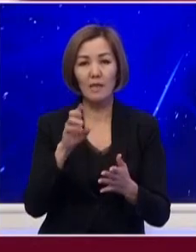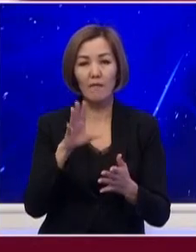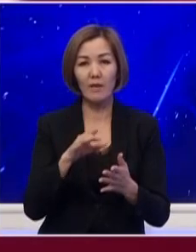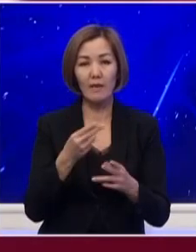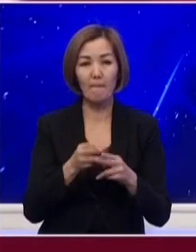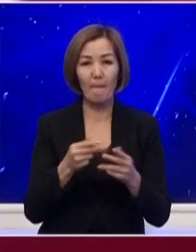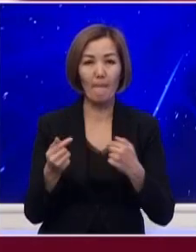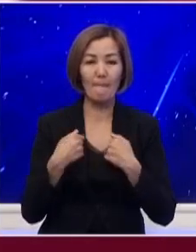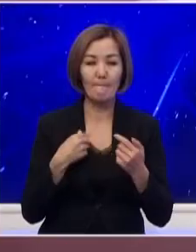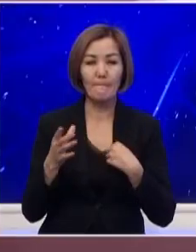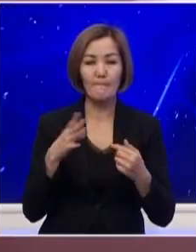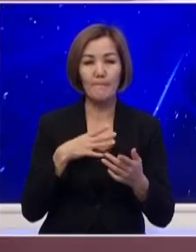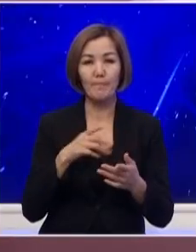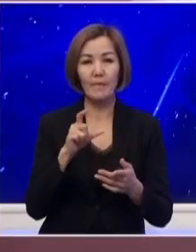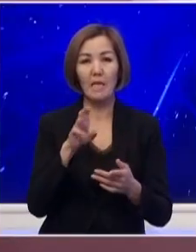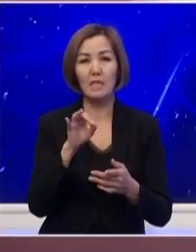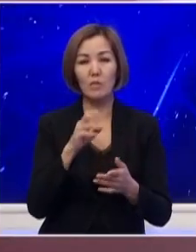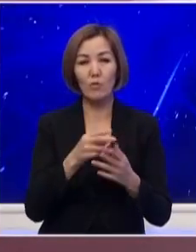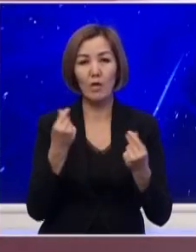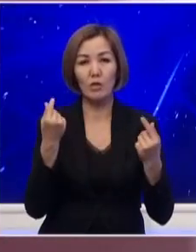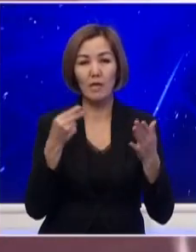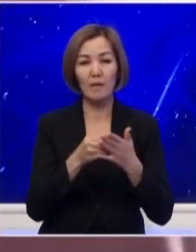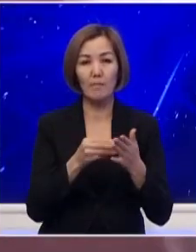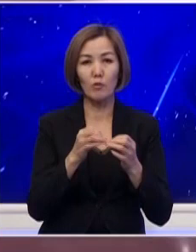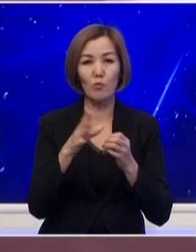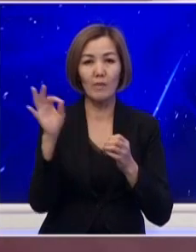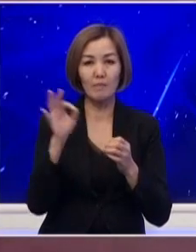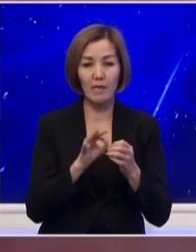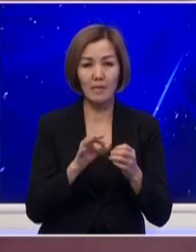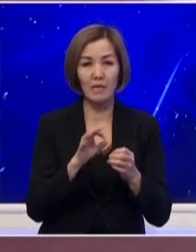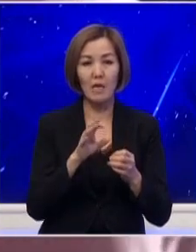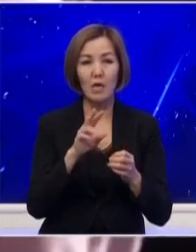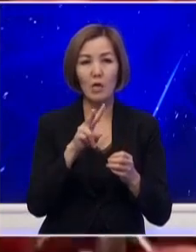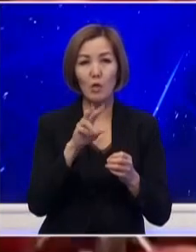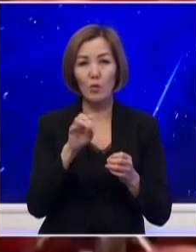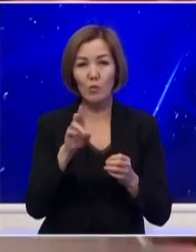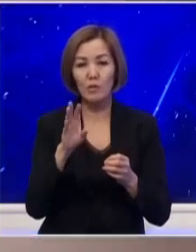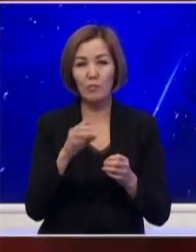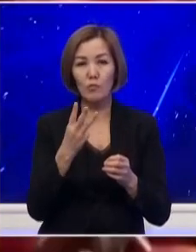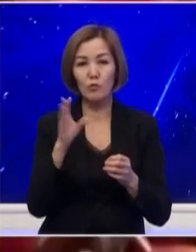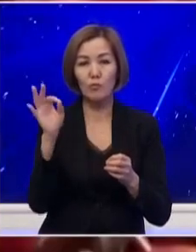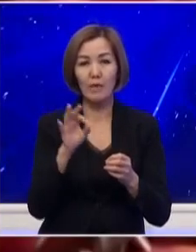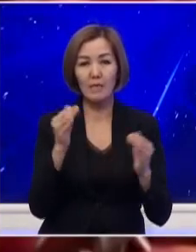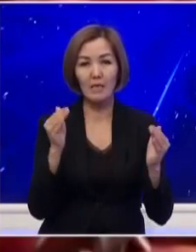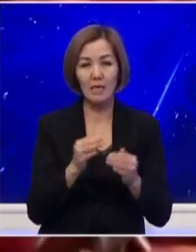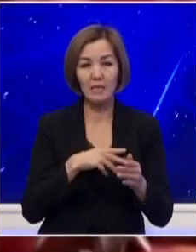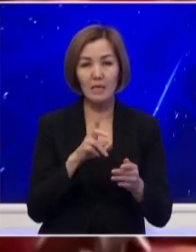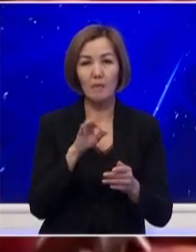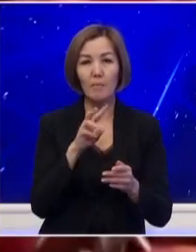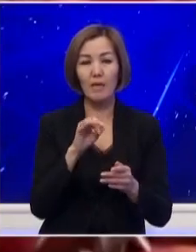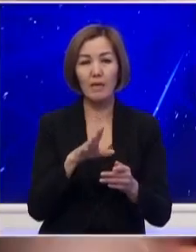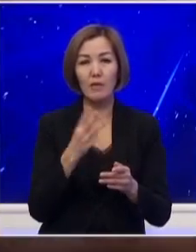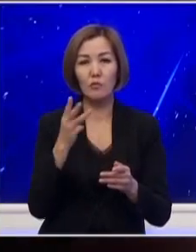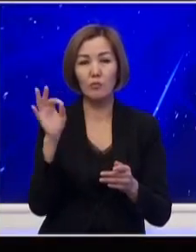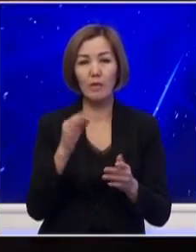қатты зардап шекті. Мысалы, Эстонияда инфляция 15%-ға жетті. Люксембургте бағаның өсуі 3%-дан аз, ал Бельгияда